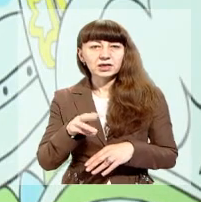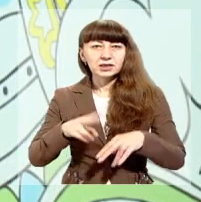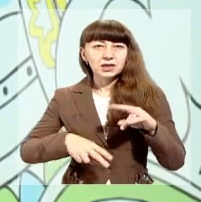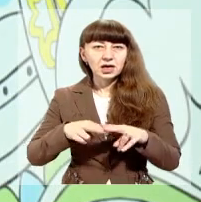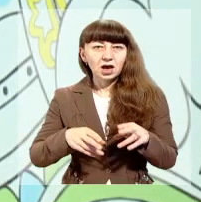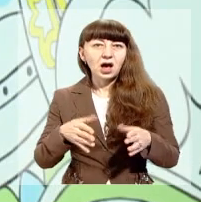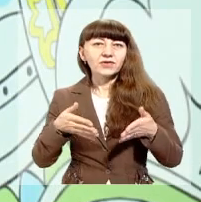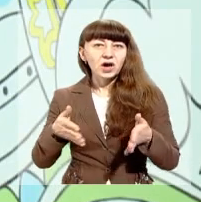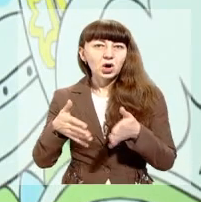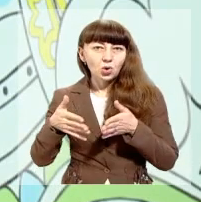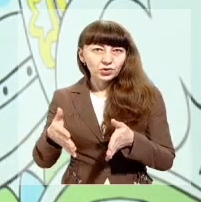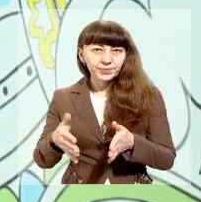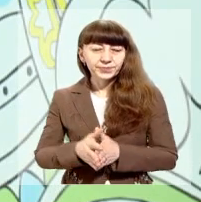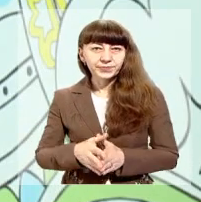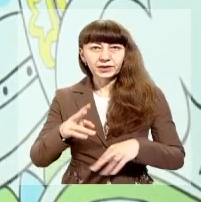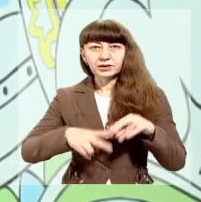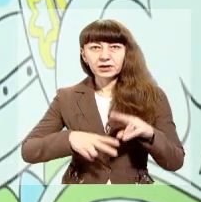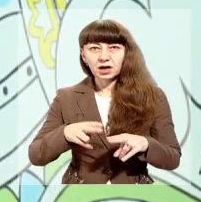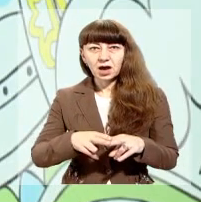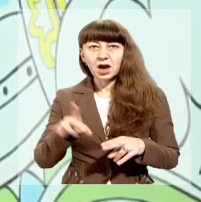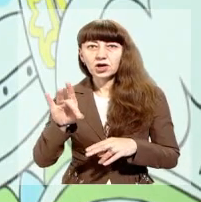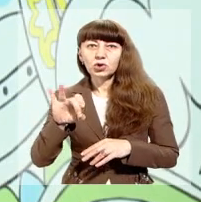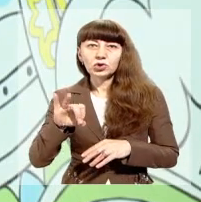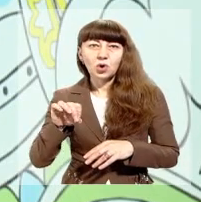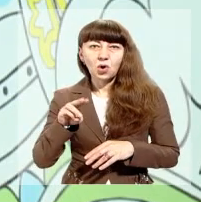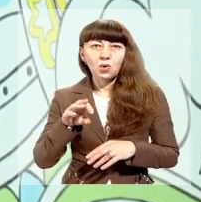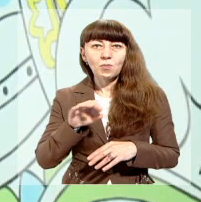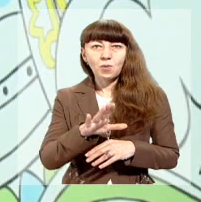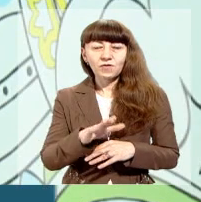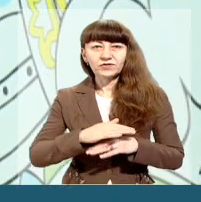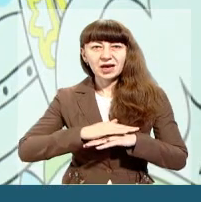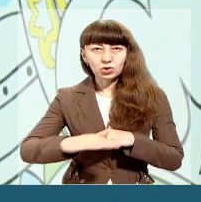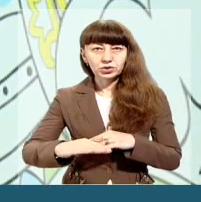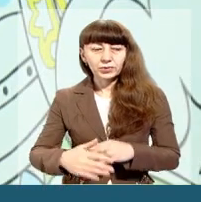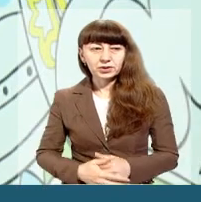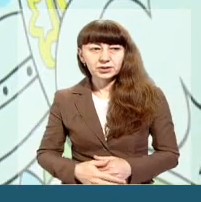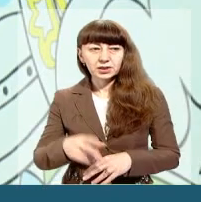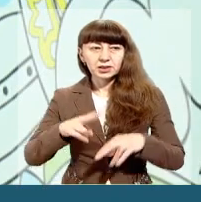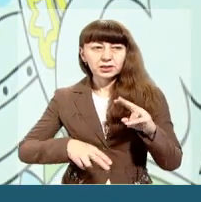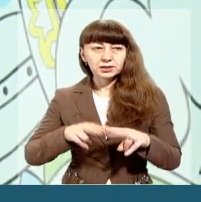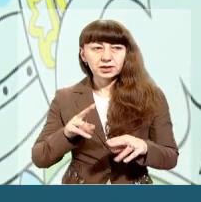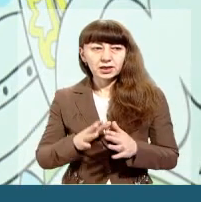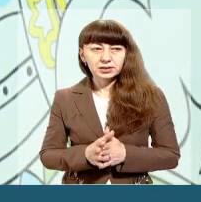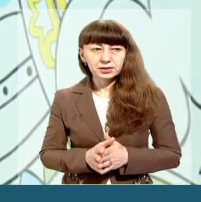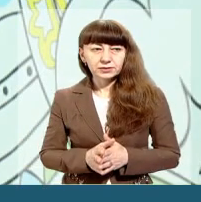строительство автомобильных дорог, строительство аэродромов, именно дорожного полотна, строительство